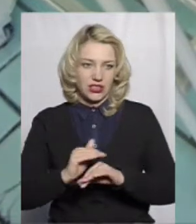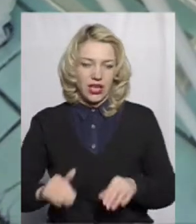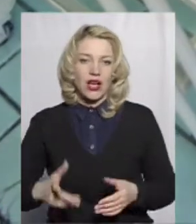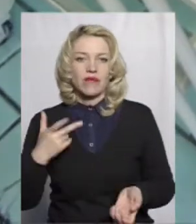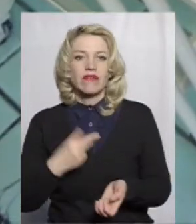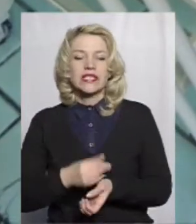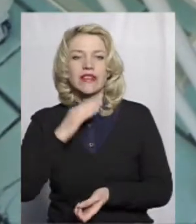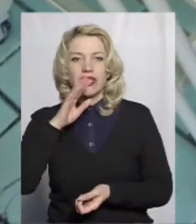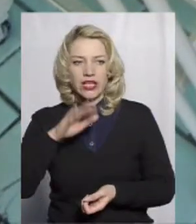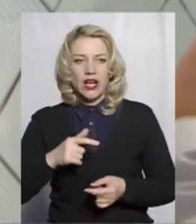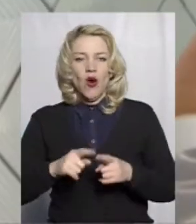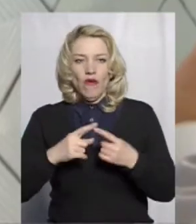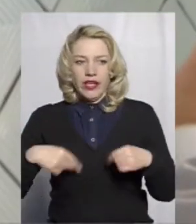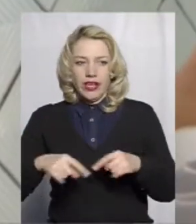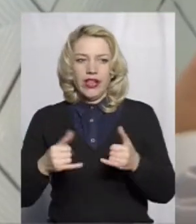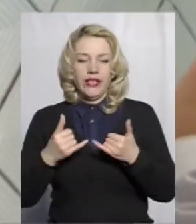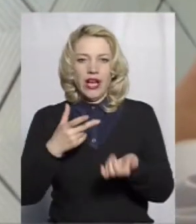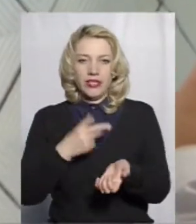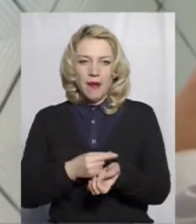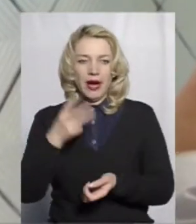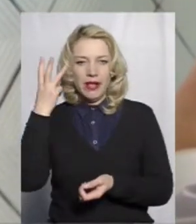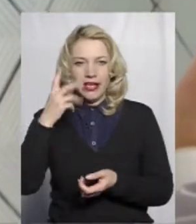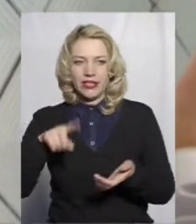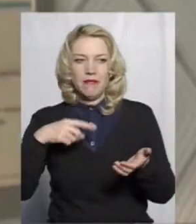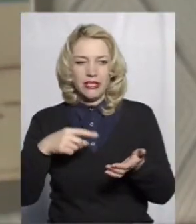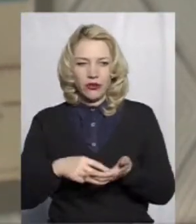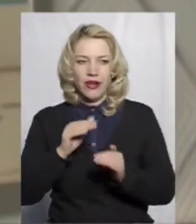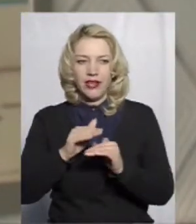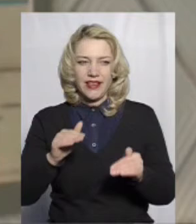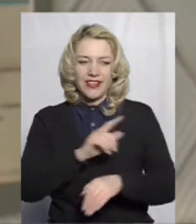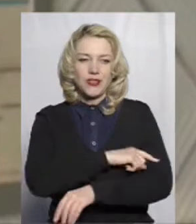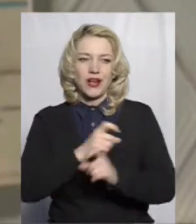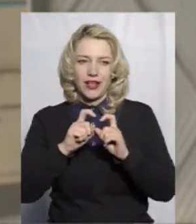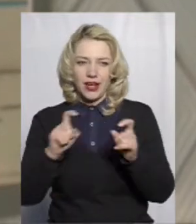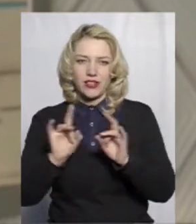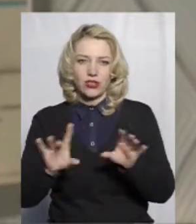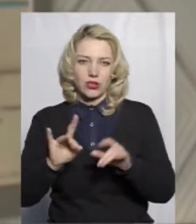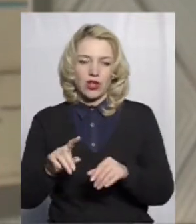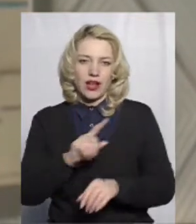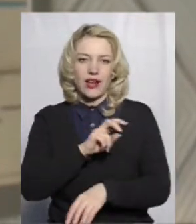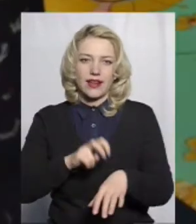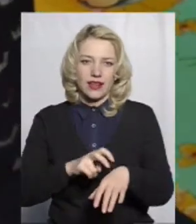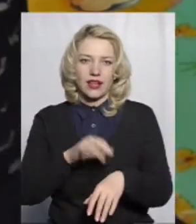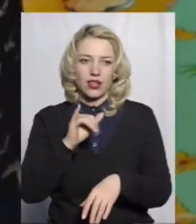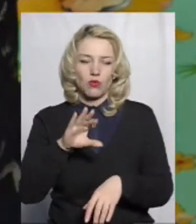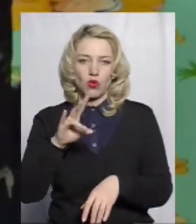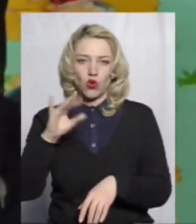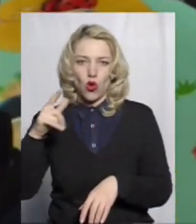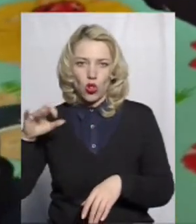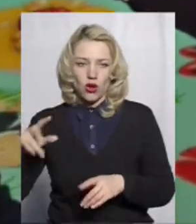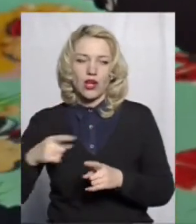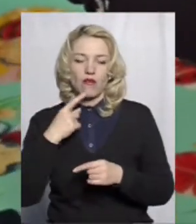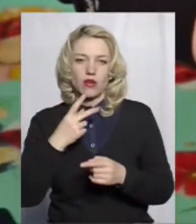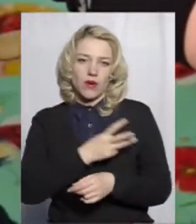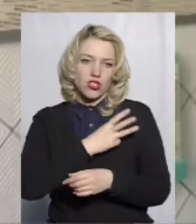Вакцин вистачає у відділенні для щеплень Хмельницької міської дитячої лікарні, розповідає лікар-імунолог Наталія Наглій. Каже, бажаючи